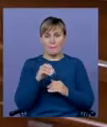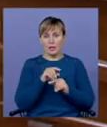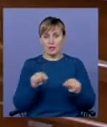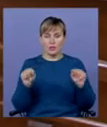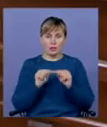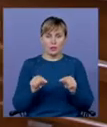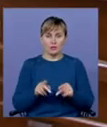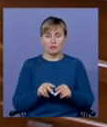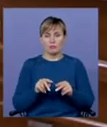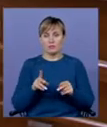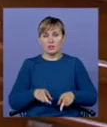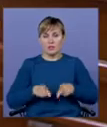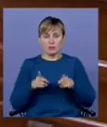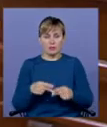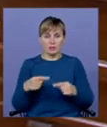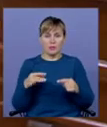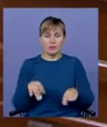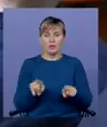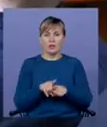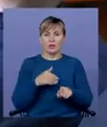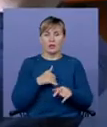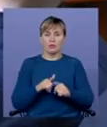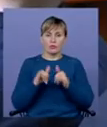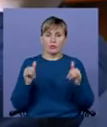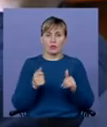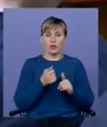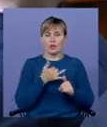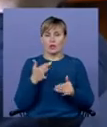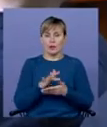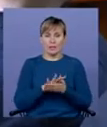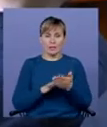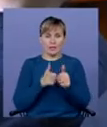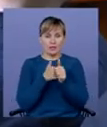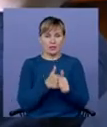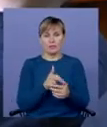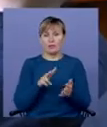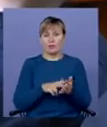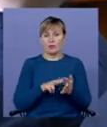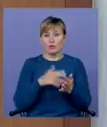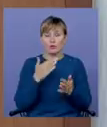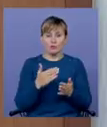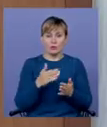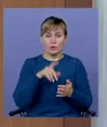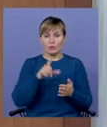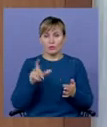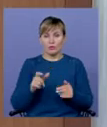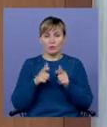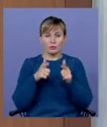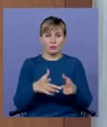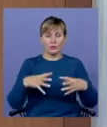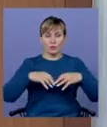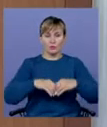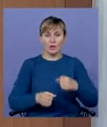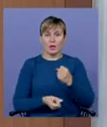пропагандировал терроризм и экстремизм, а также пытался увеличить количество последователей. 8 его единомышленников, вступив в их